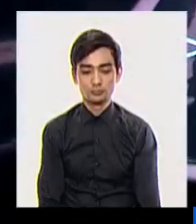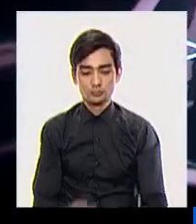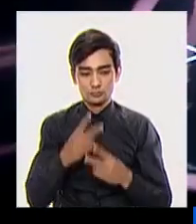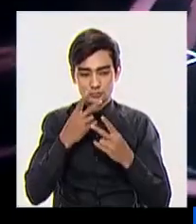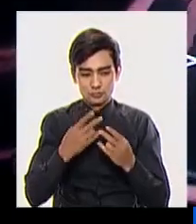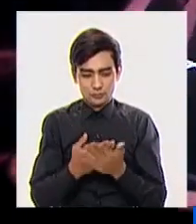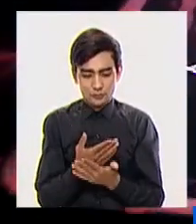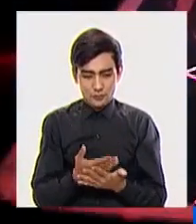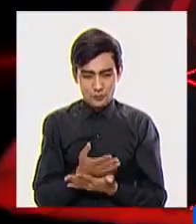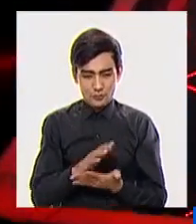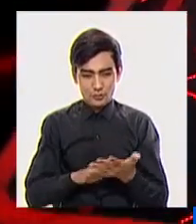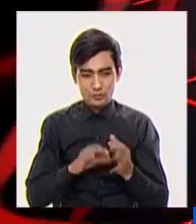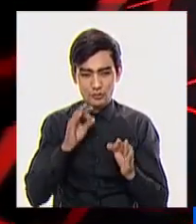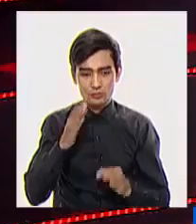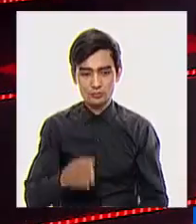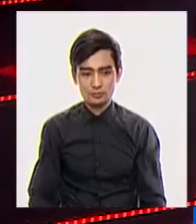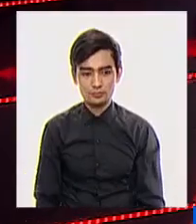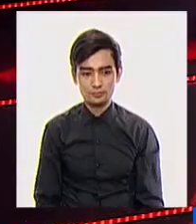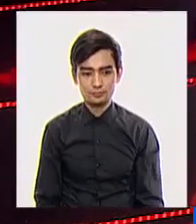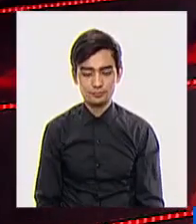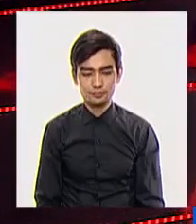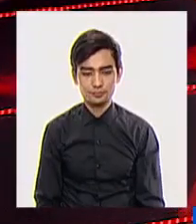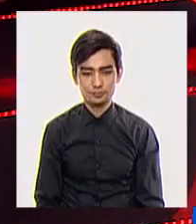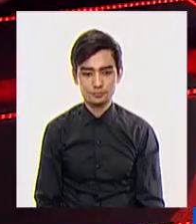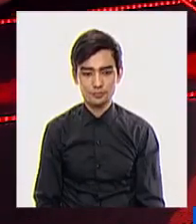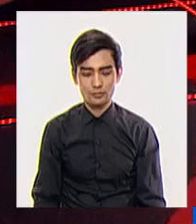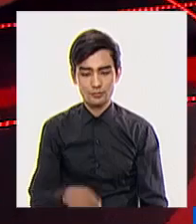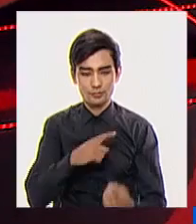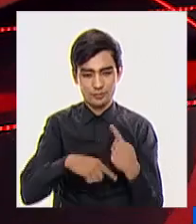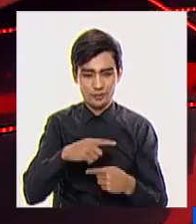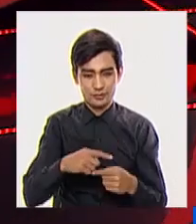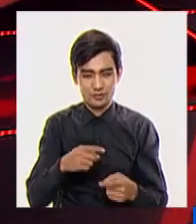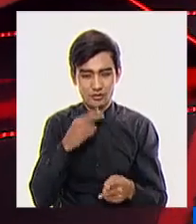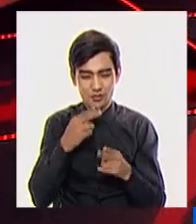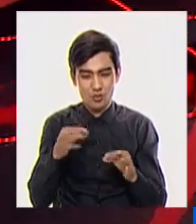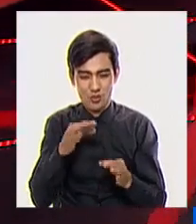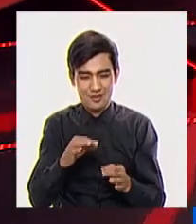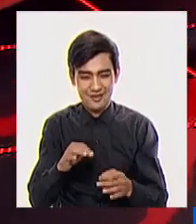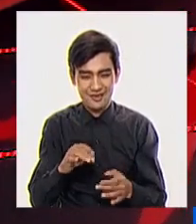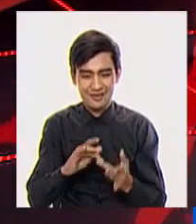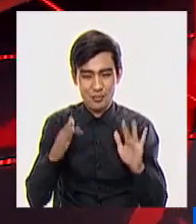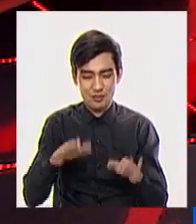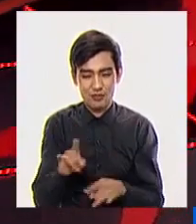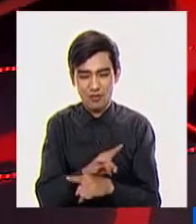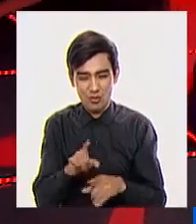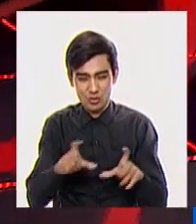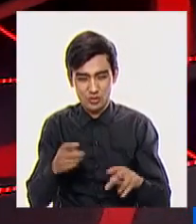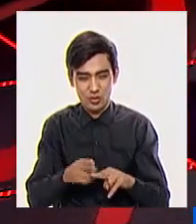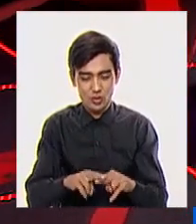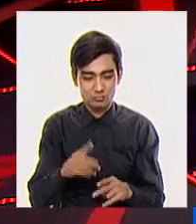Вы смотрите новости Информбюро, продолжаем выпуск. Бизнес на жалости. В интернете мошенники по-прежнему